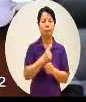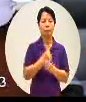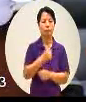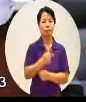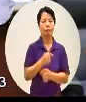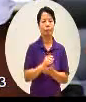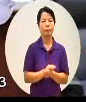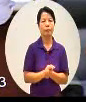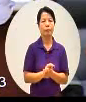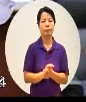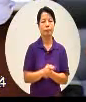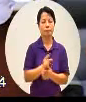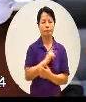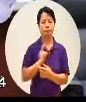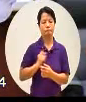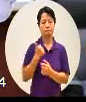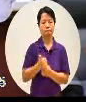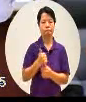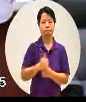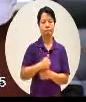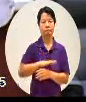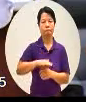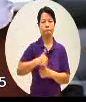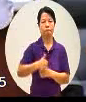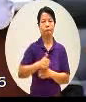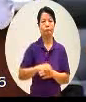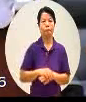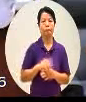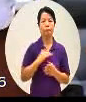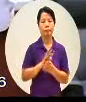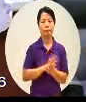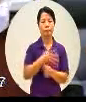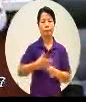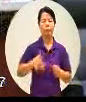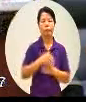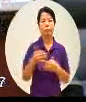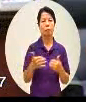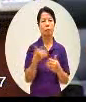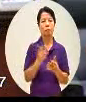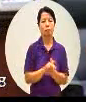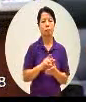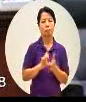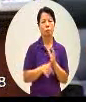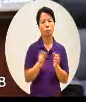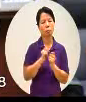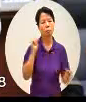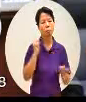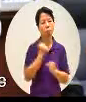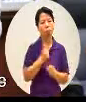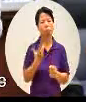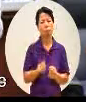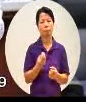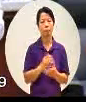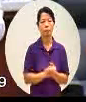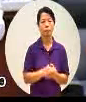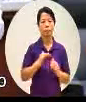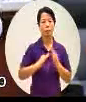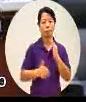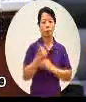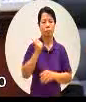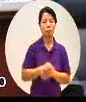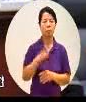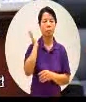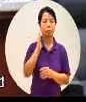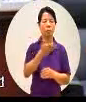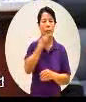信是可以一兼二顾啊！哦，爱问题为什么长期来无做？我相信市长、按水利局